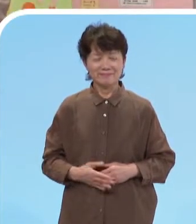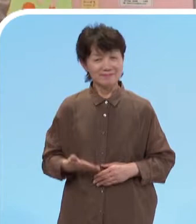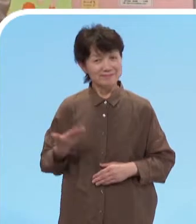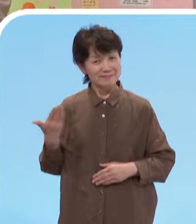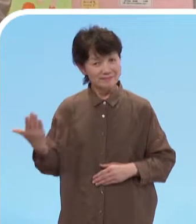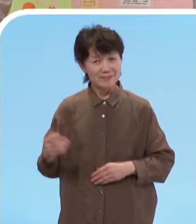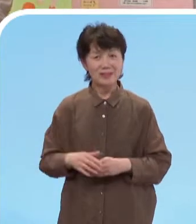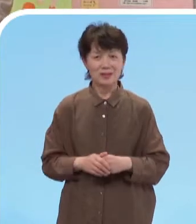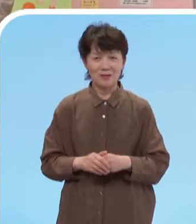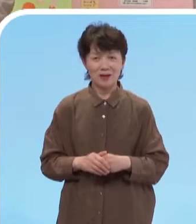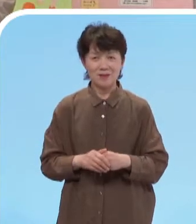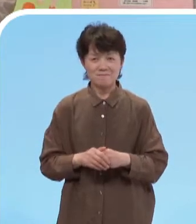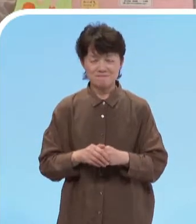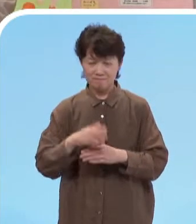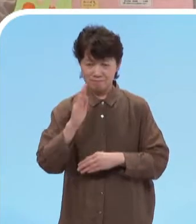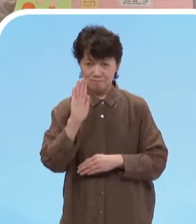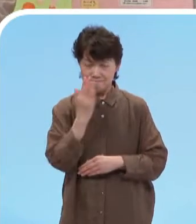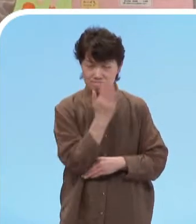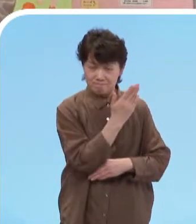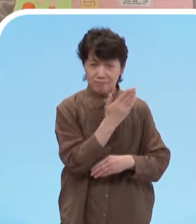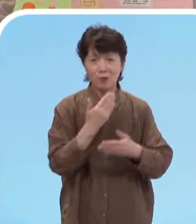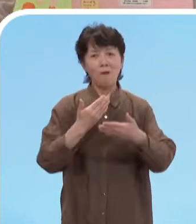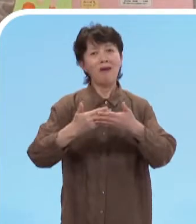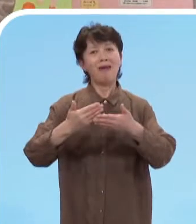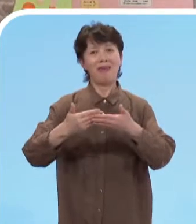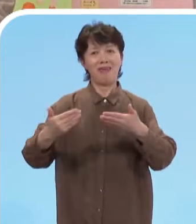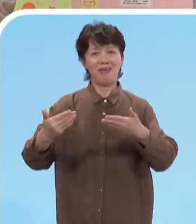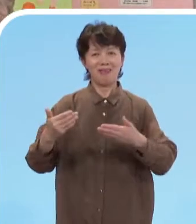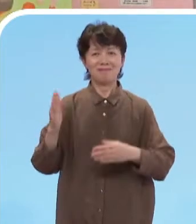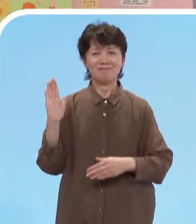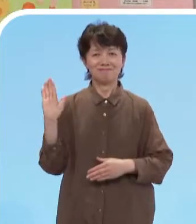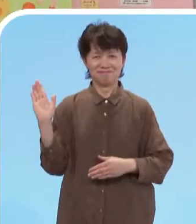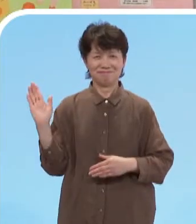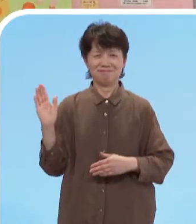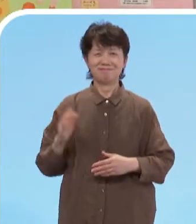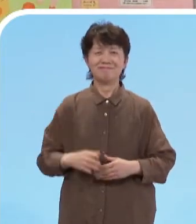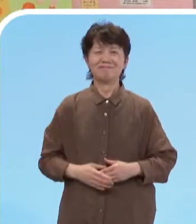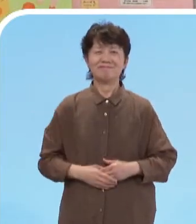日 はい、次は変身変わり絵を作ります。